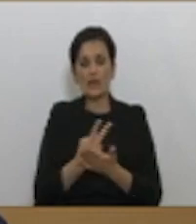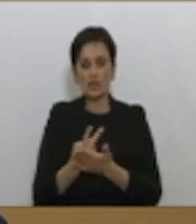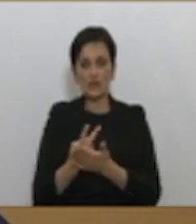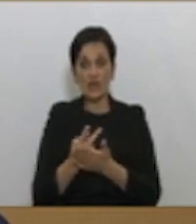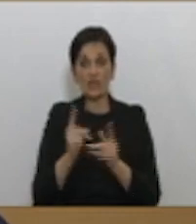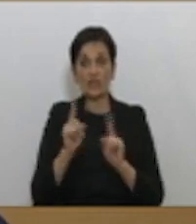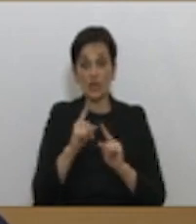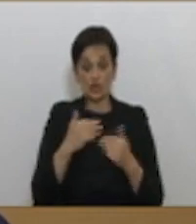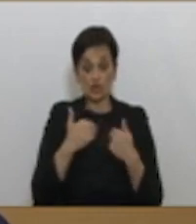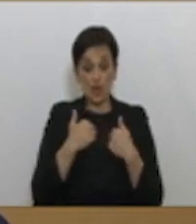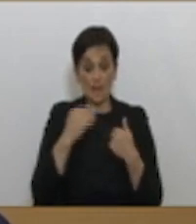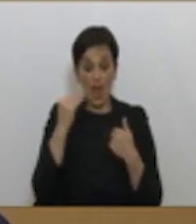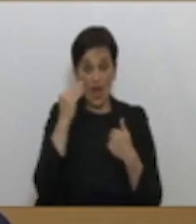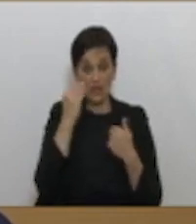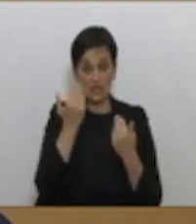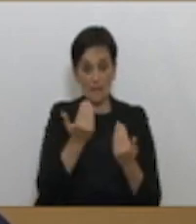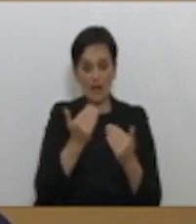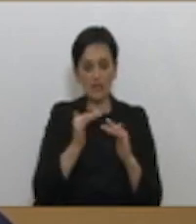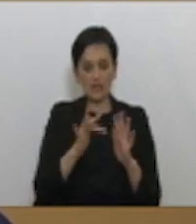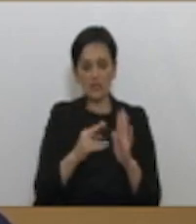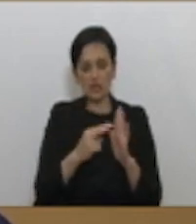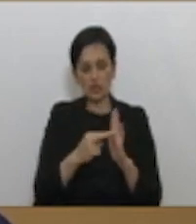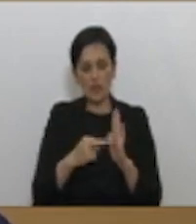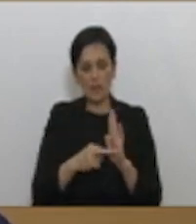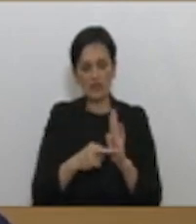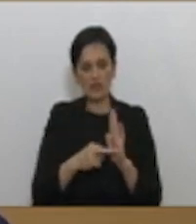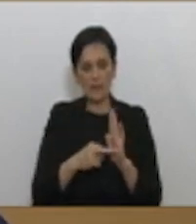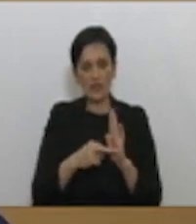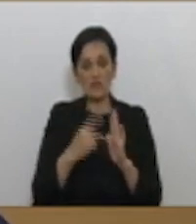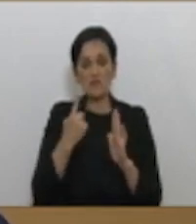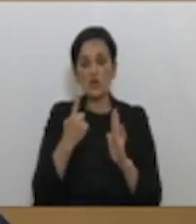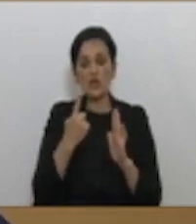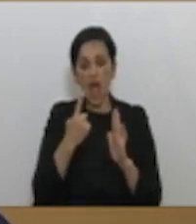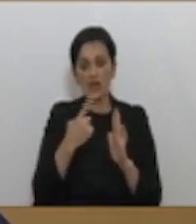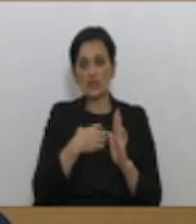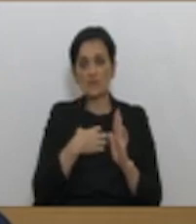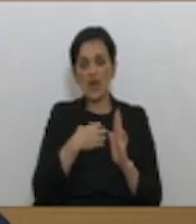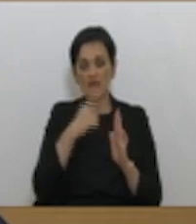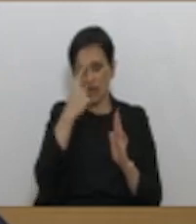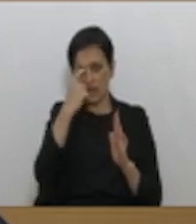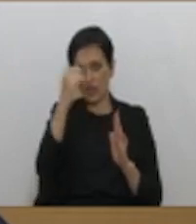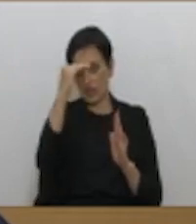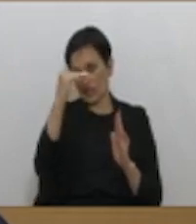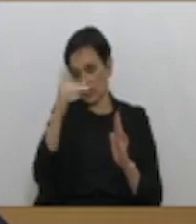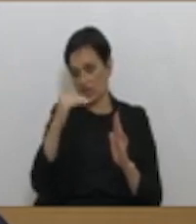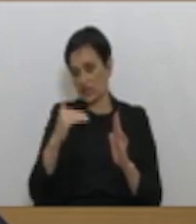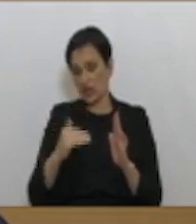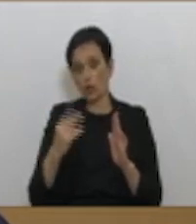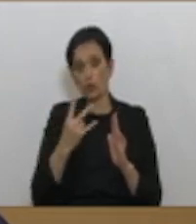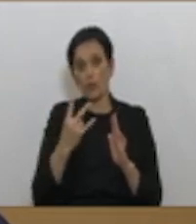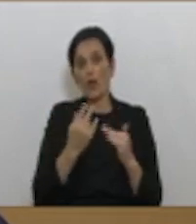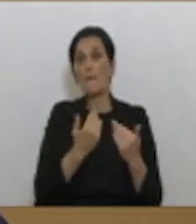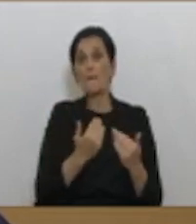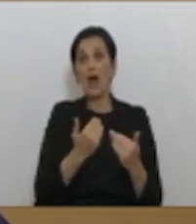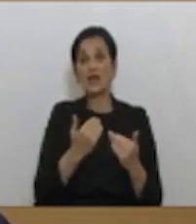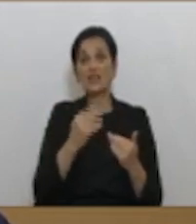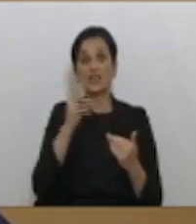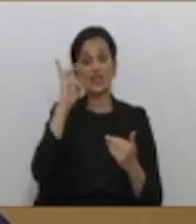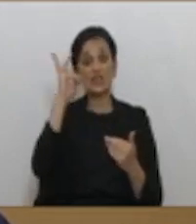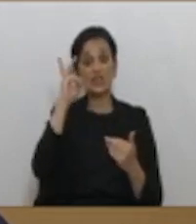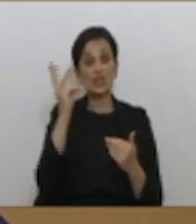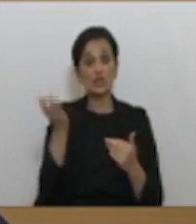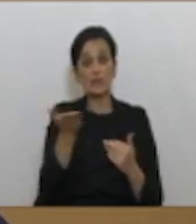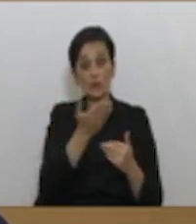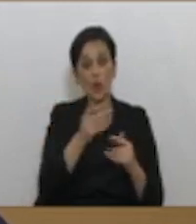Რაც ჩემი აზრით, მათ საქმიანობის შეფასებისას ერთ-ერთი მთავარი კრიტერიუმი უნდა იყოს და ამასთანავე მათ დიპლომატებს და